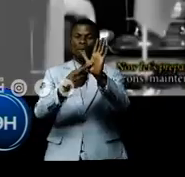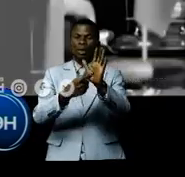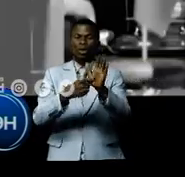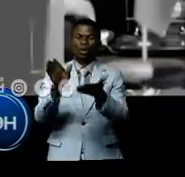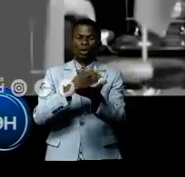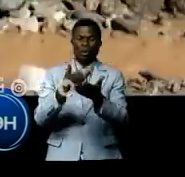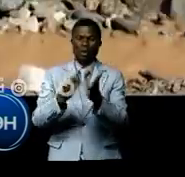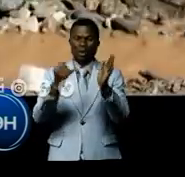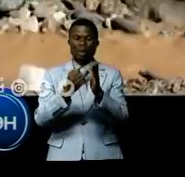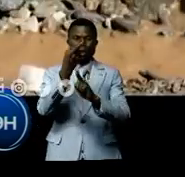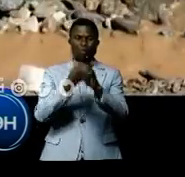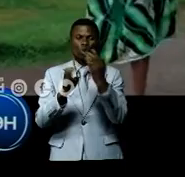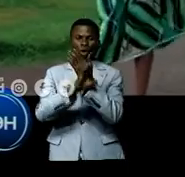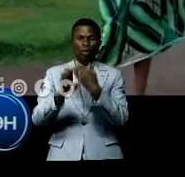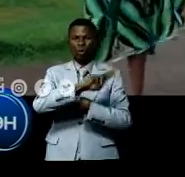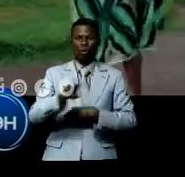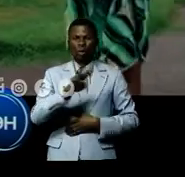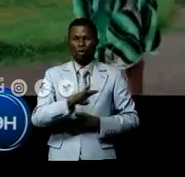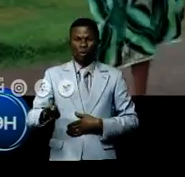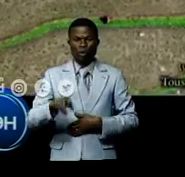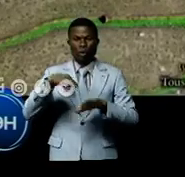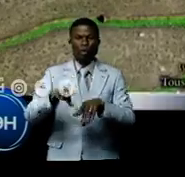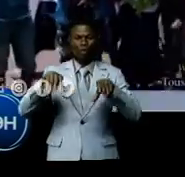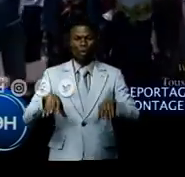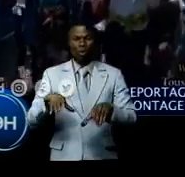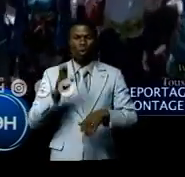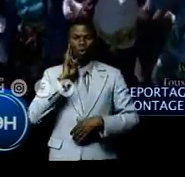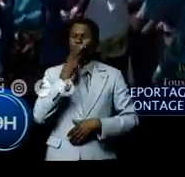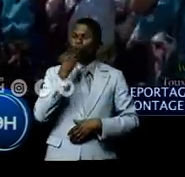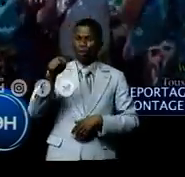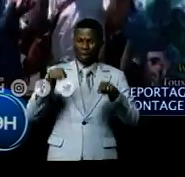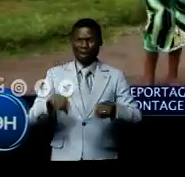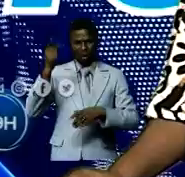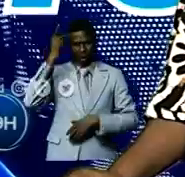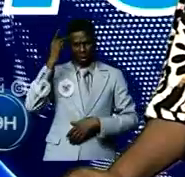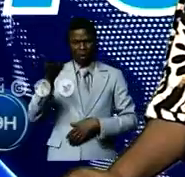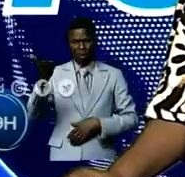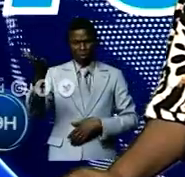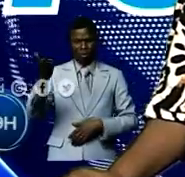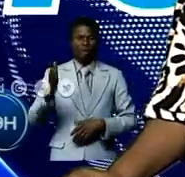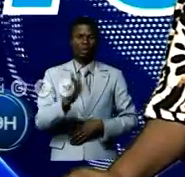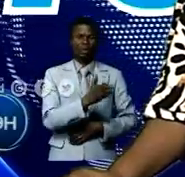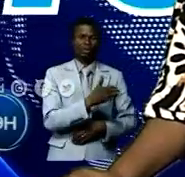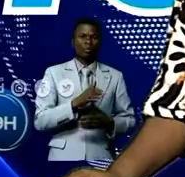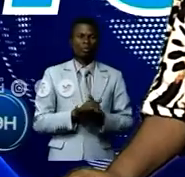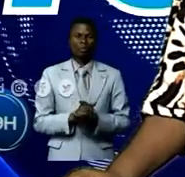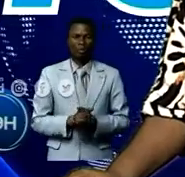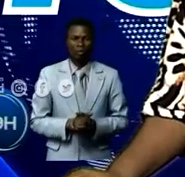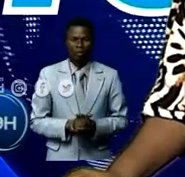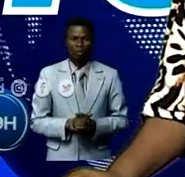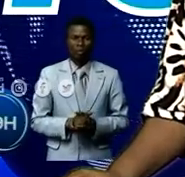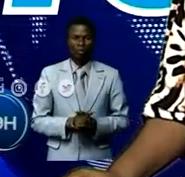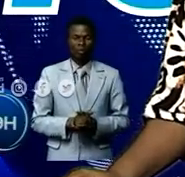prévue le 6 août 2022 au fleuve Congo Hotel à Kinshasa. Africa.